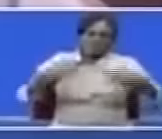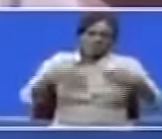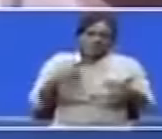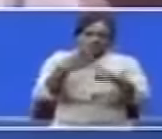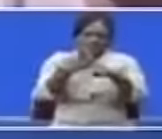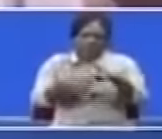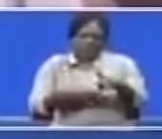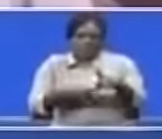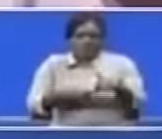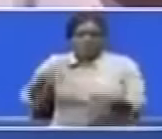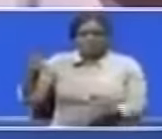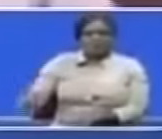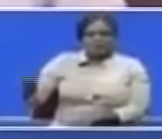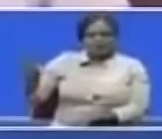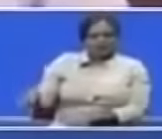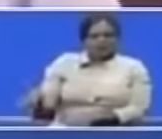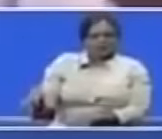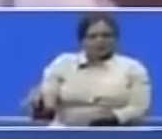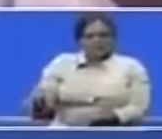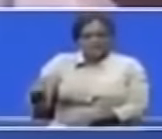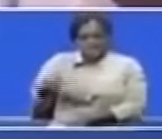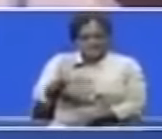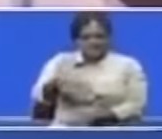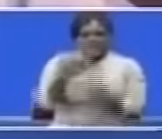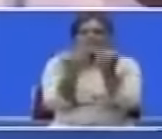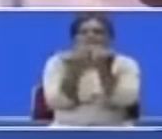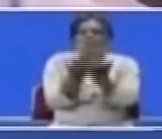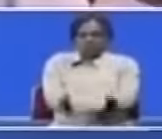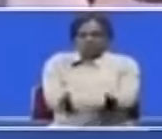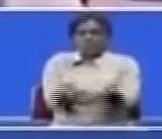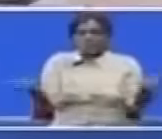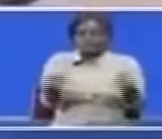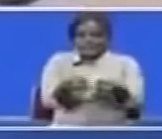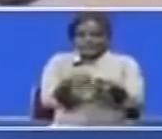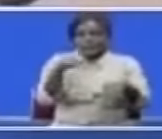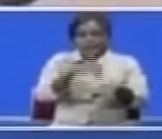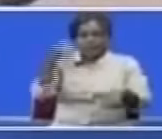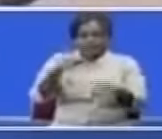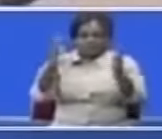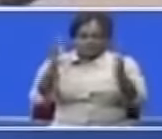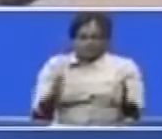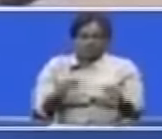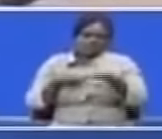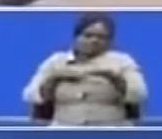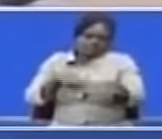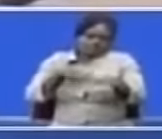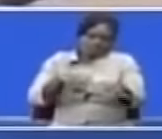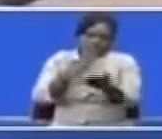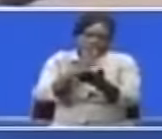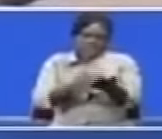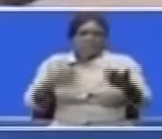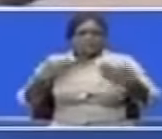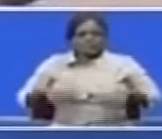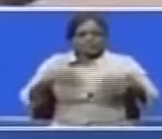wanaotoka masoko ya Kongowea au maeneo ya Likoni pia hutatizika. Msongamano huu umechangia baadhi ya